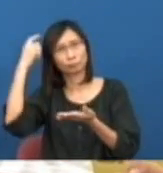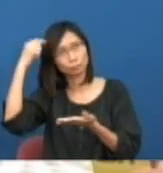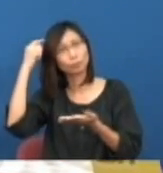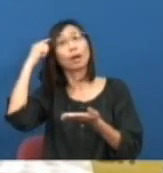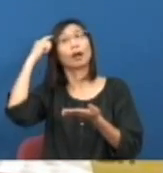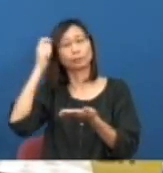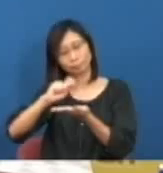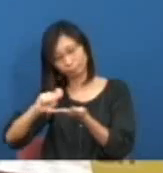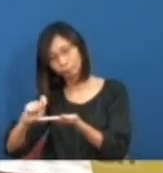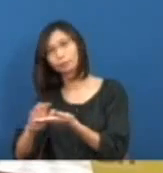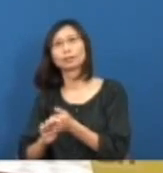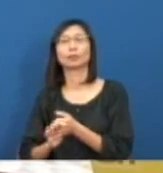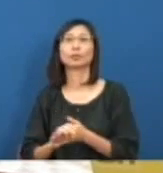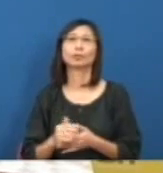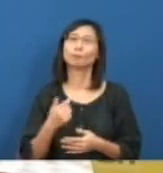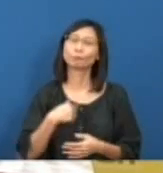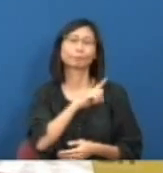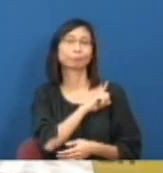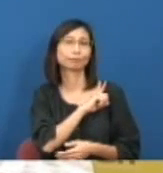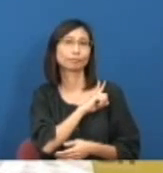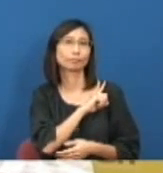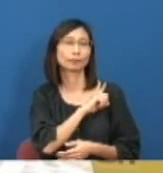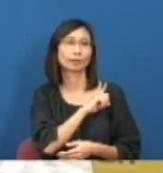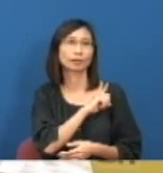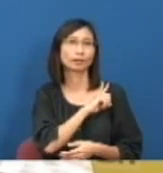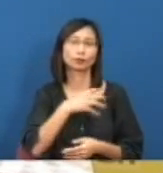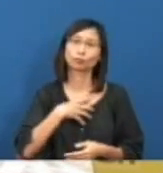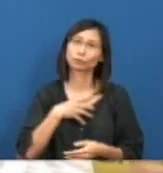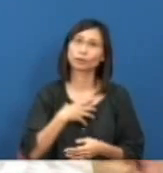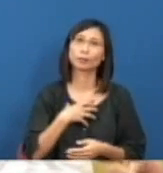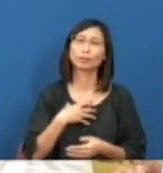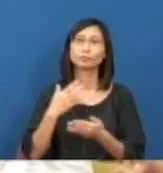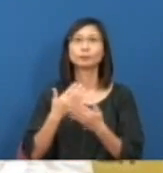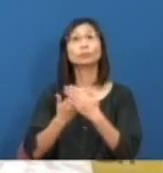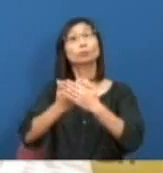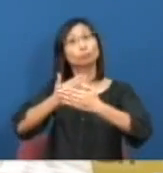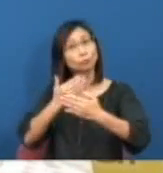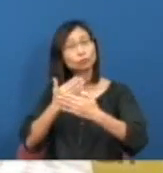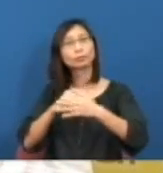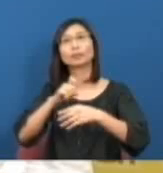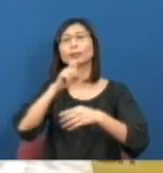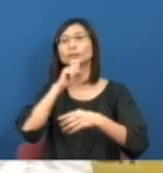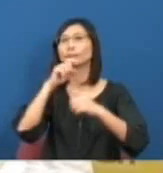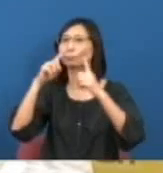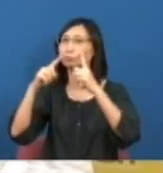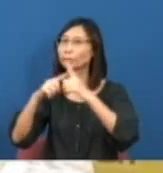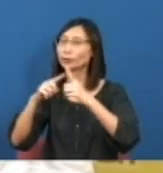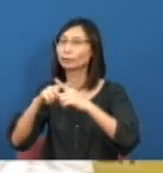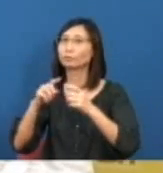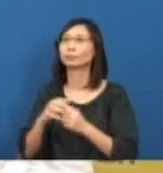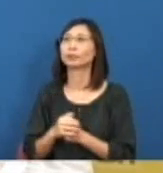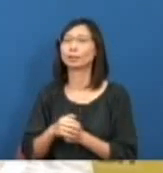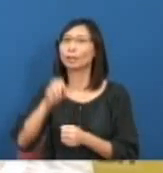咧就係、是，佢早期嘅回憶咧有當事人嘅，咁嗰啲當事人講唔